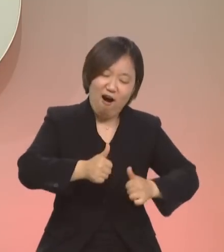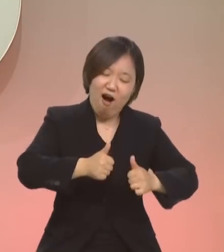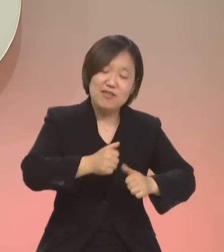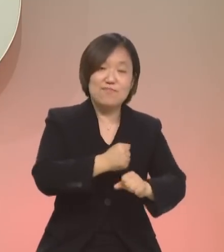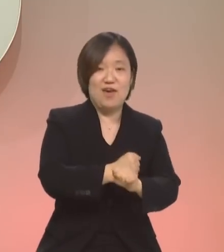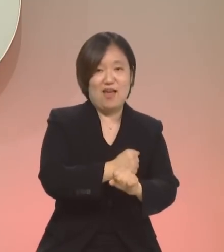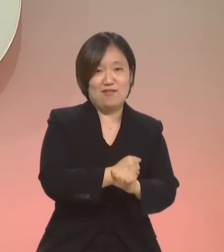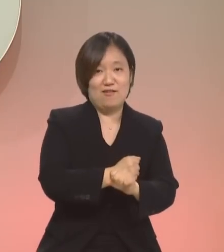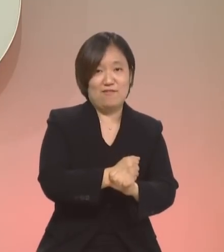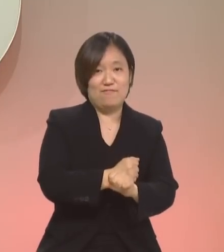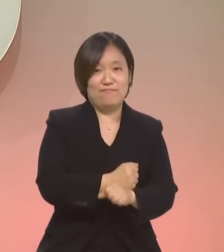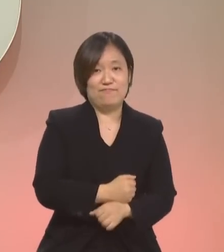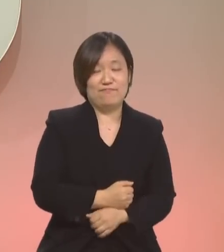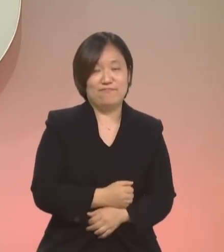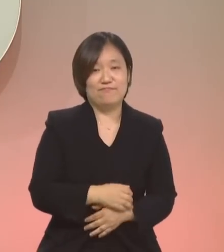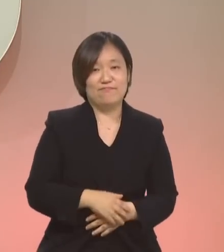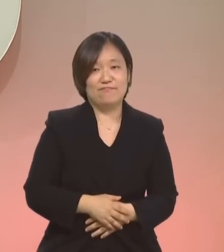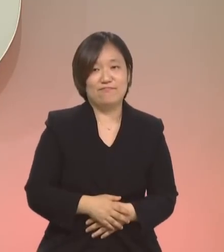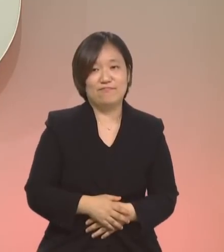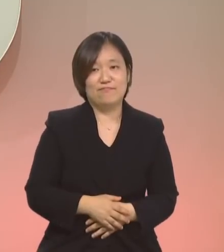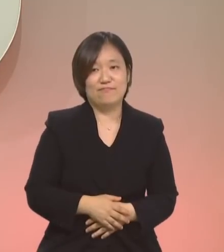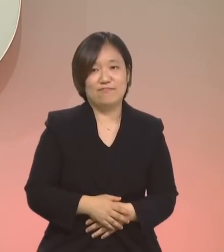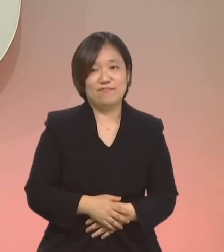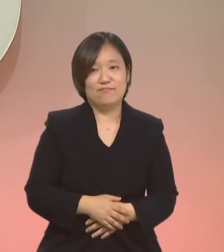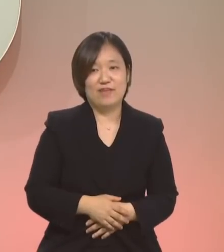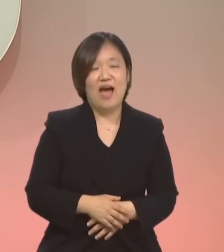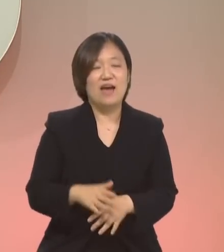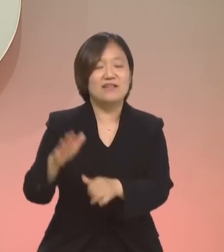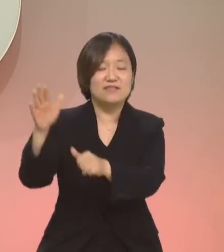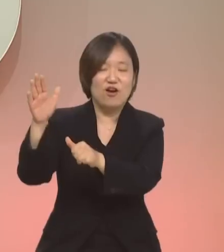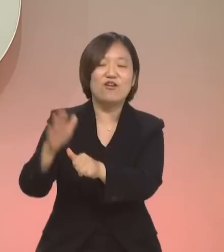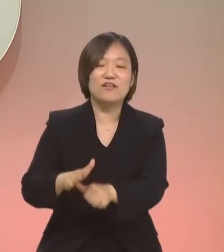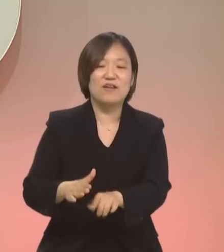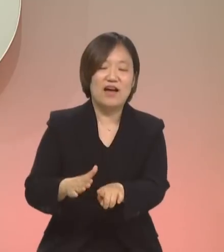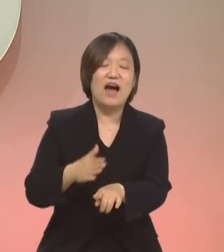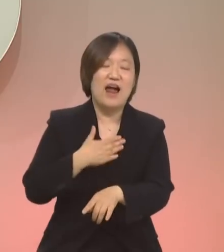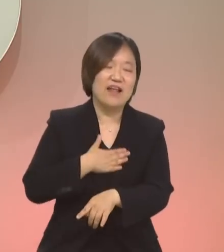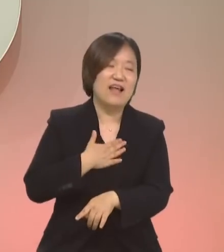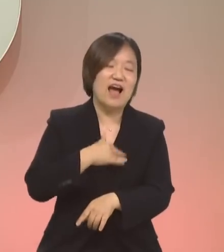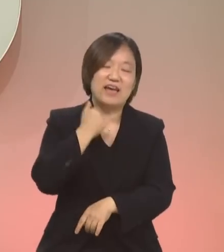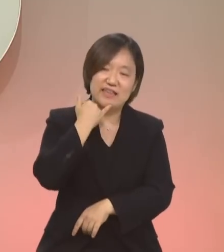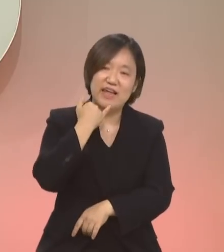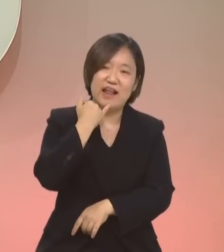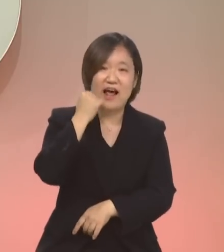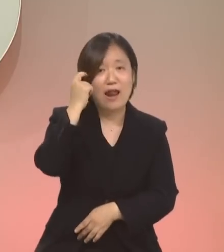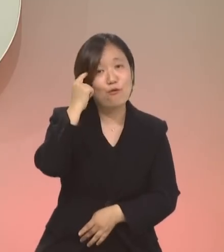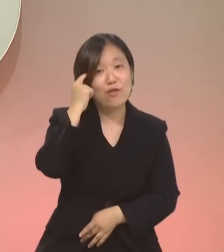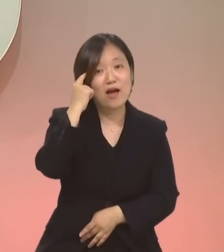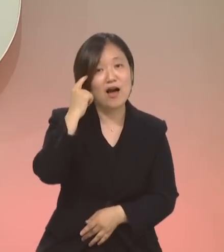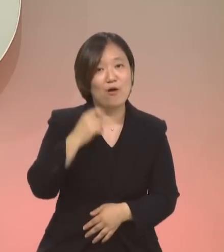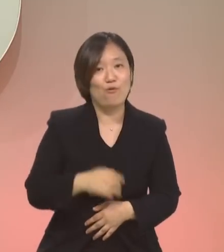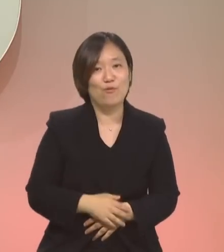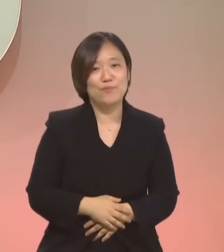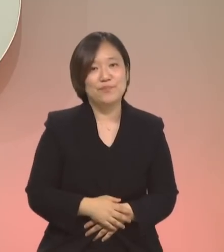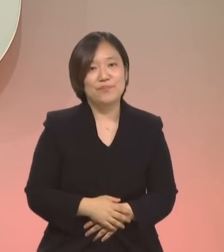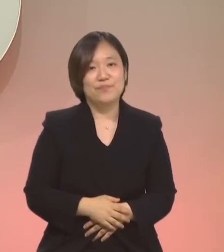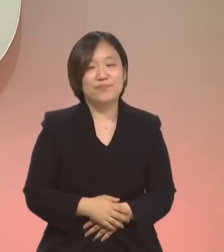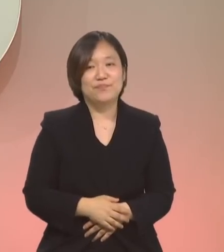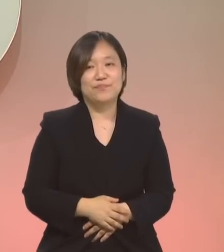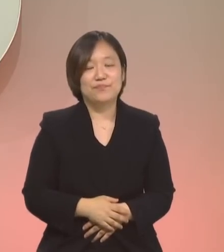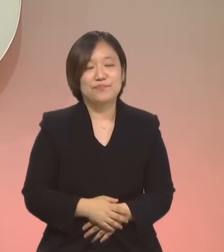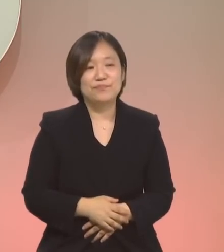불합격했다 그딴 마음으로 다 비웠대 그냥 떨어졌다 생각하고 그렇게 이제 염불을